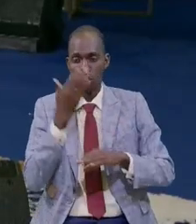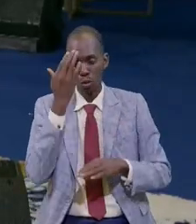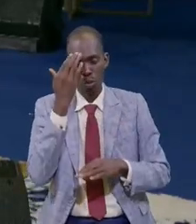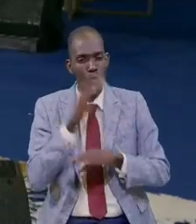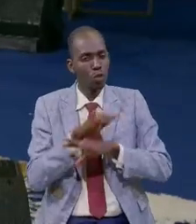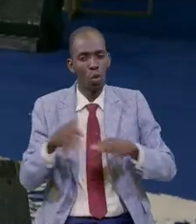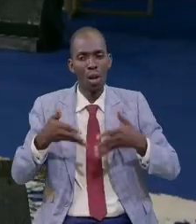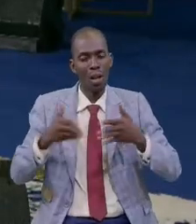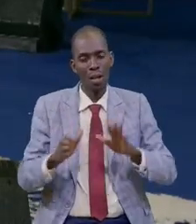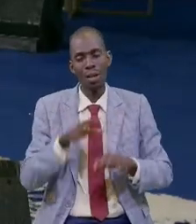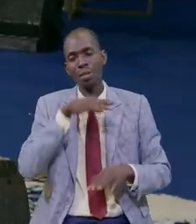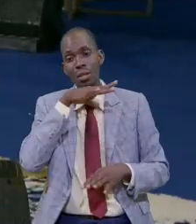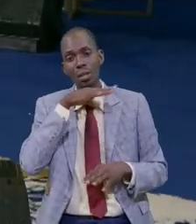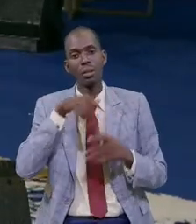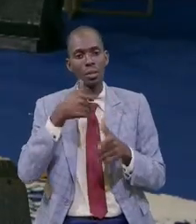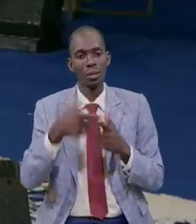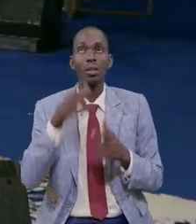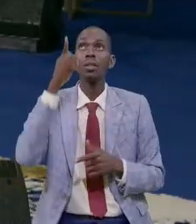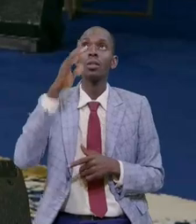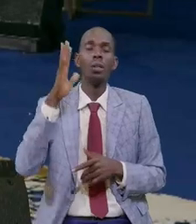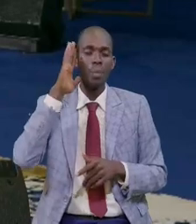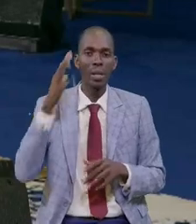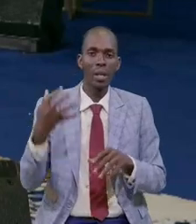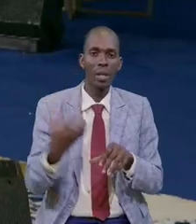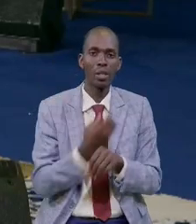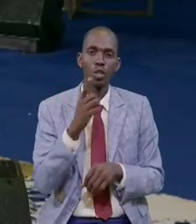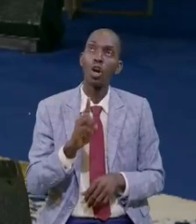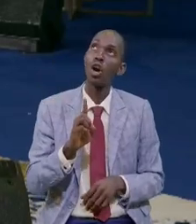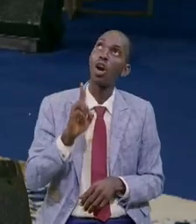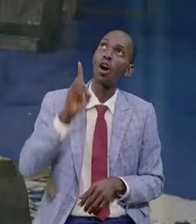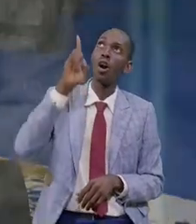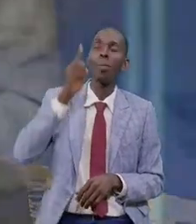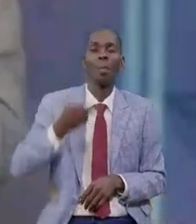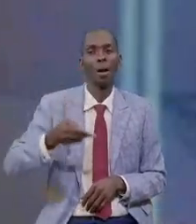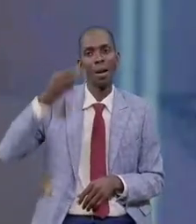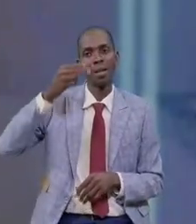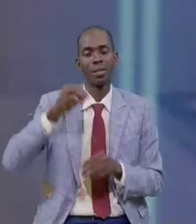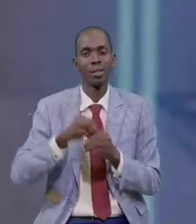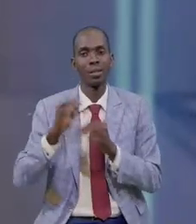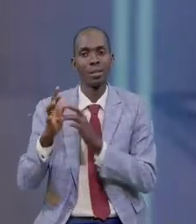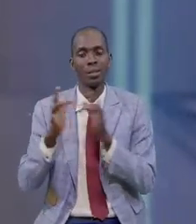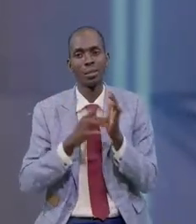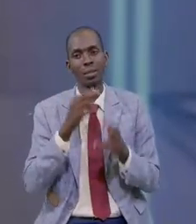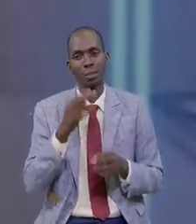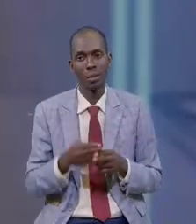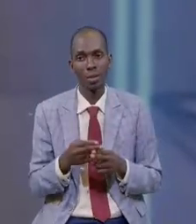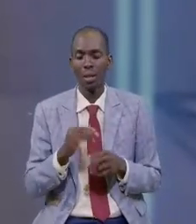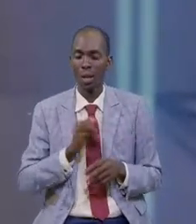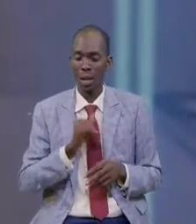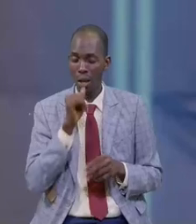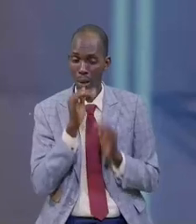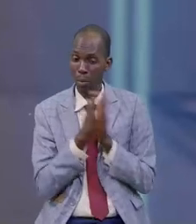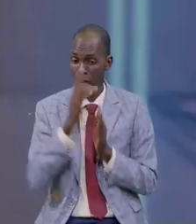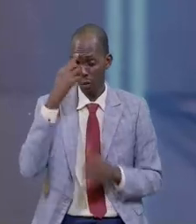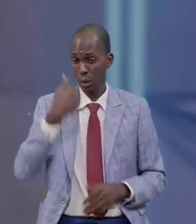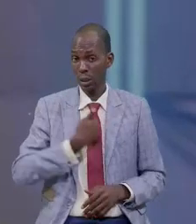grâce de Dieu le Seigneur t'amènera là-bas je prie ça c'est pour moi maintenant